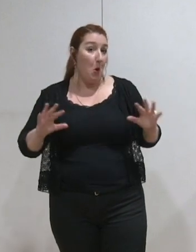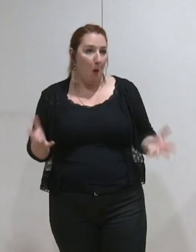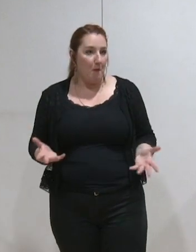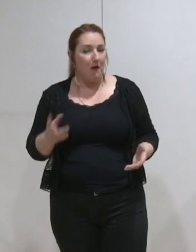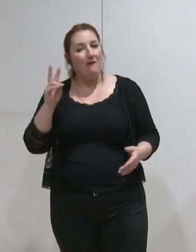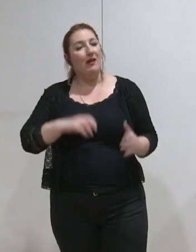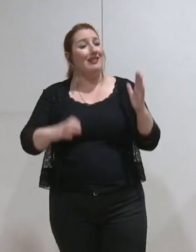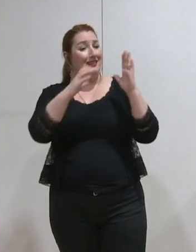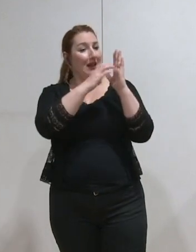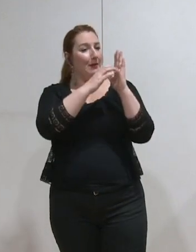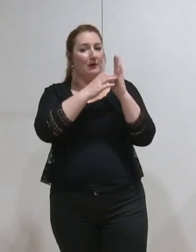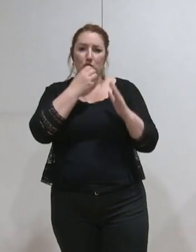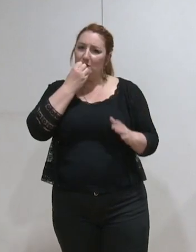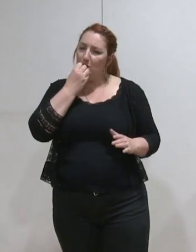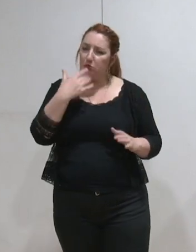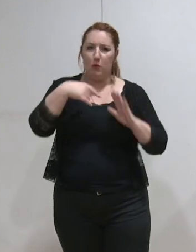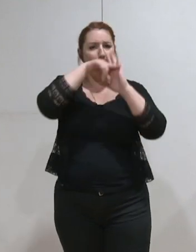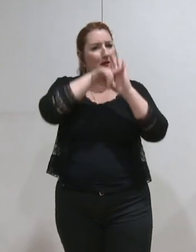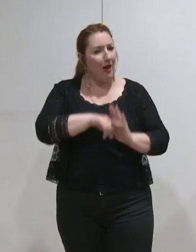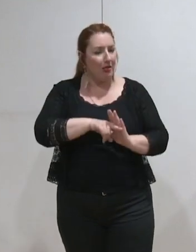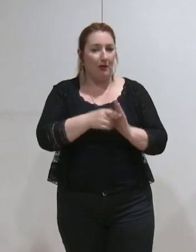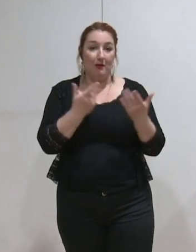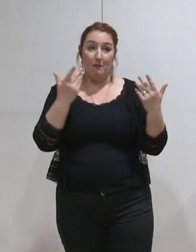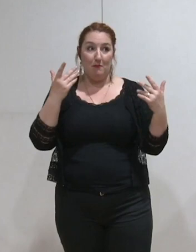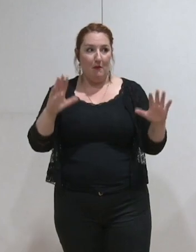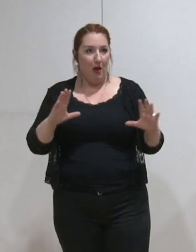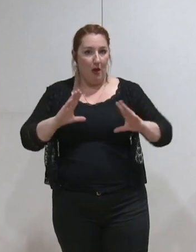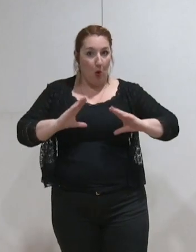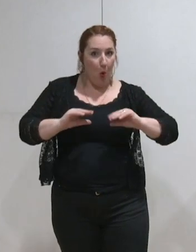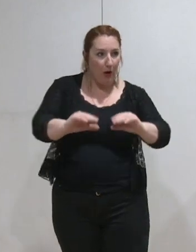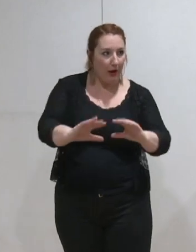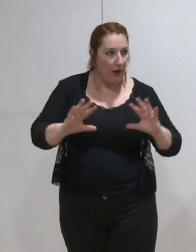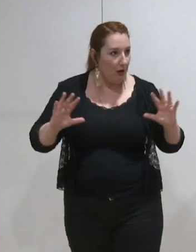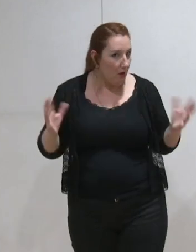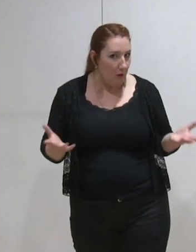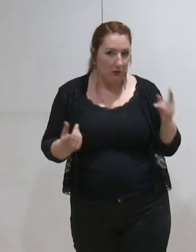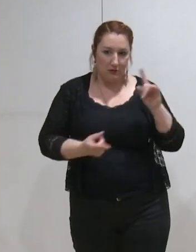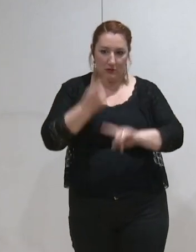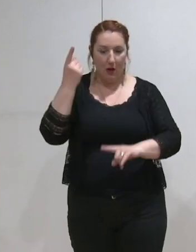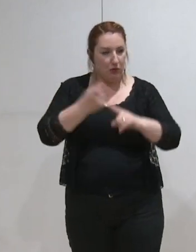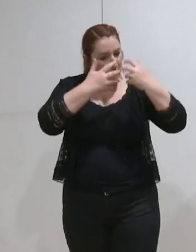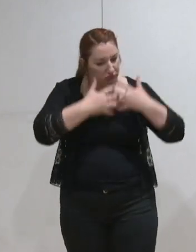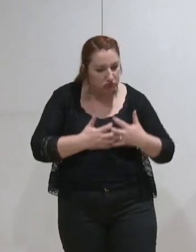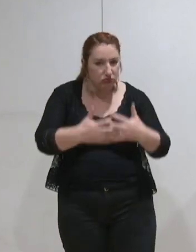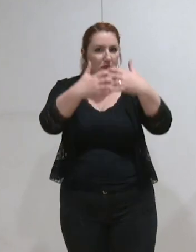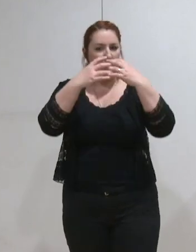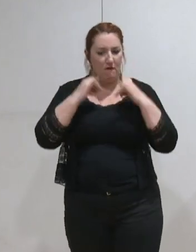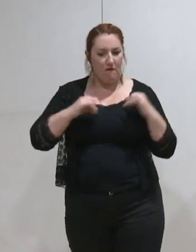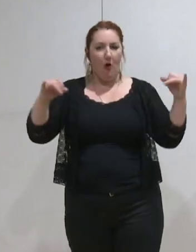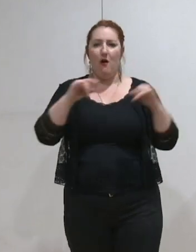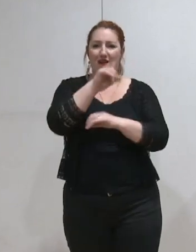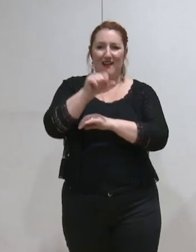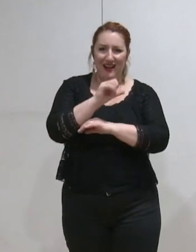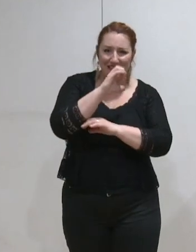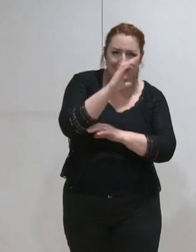d'aide qui nous semble être un bon cadre mais ce cadre n'est rien sans des impulsions extrêmement fortes qu'il s'agisse des ACS qu'il s'agisse de la